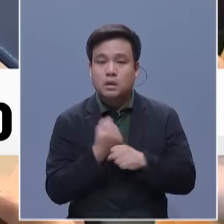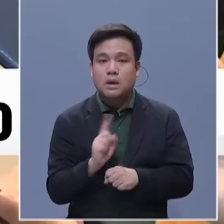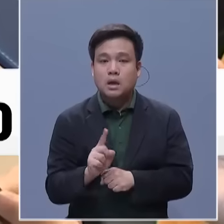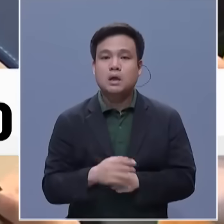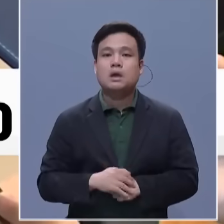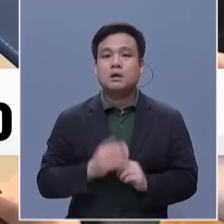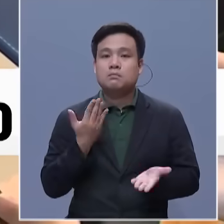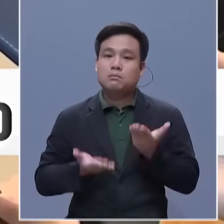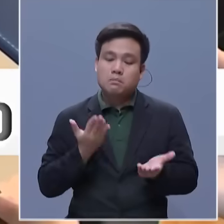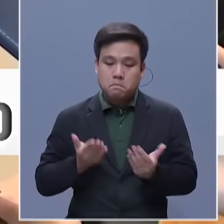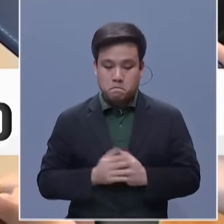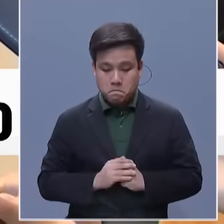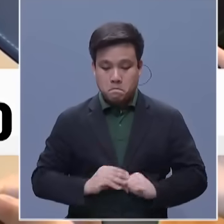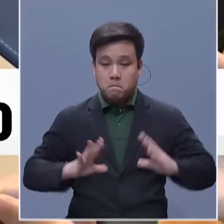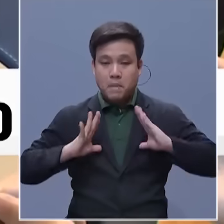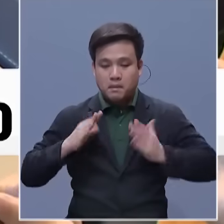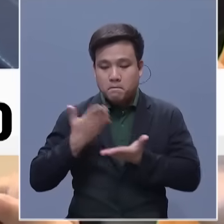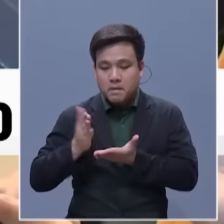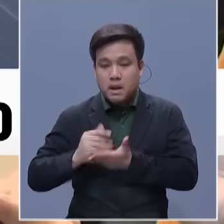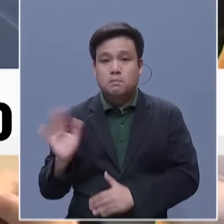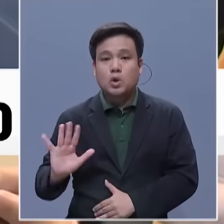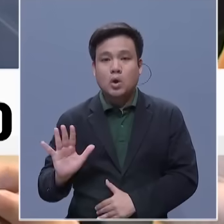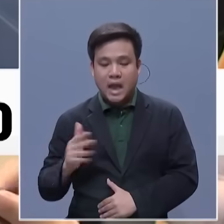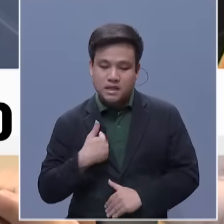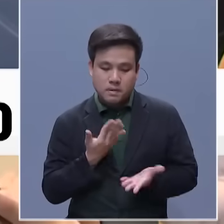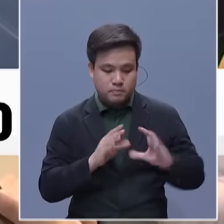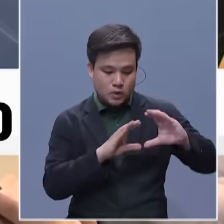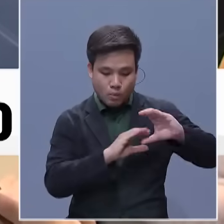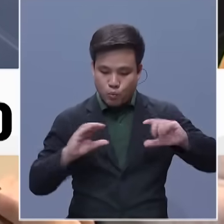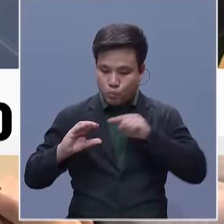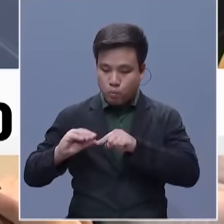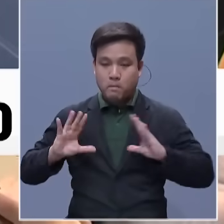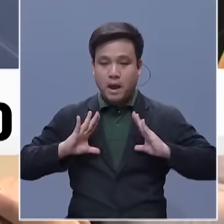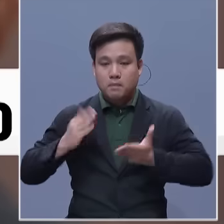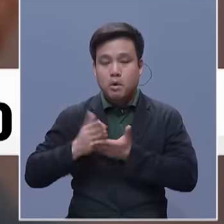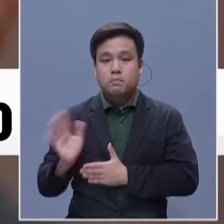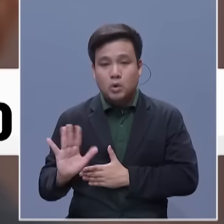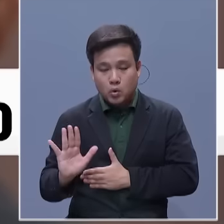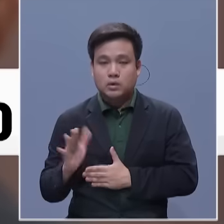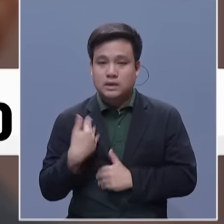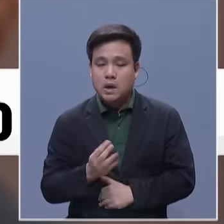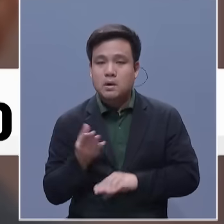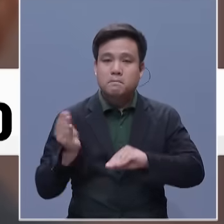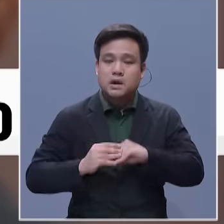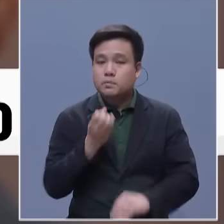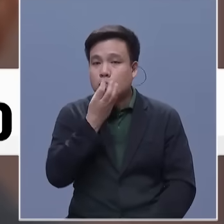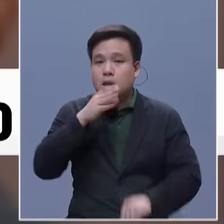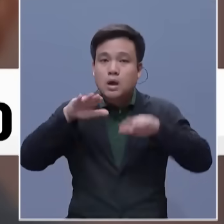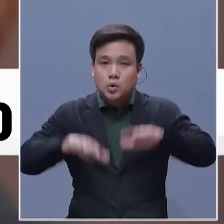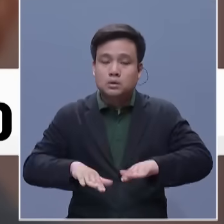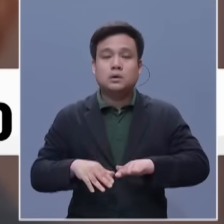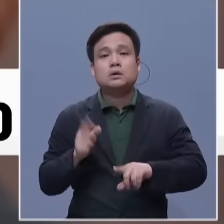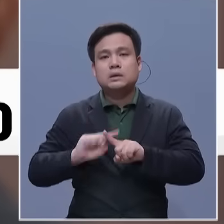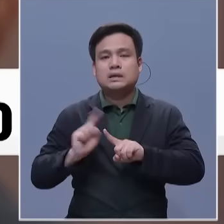50% 6010%แล้วก็บอกว่าอีก 40%นะเราจะลดดอกเบี้ยให้ขณะที่ทางคุณ